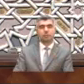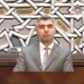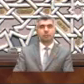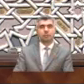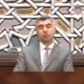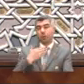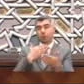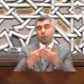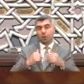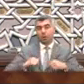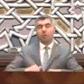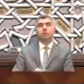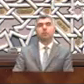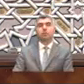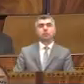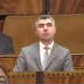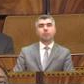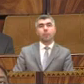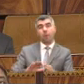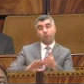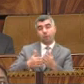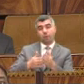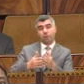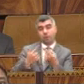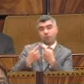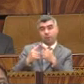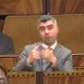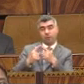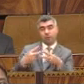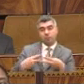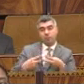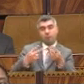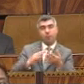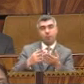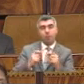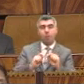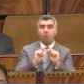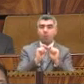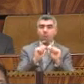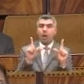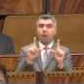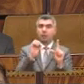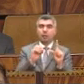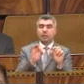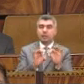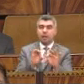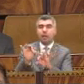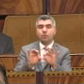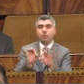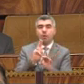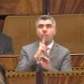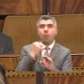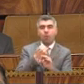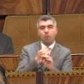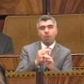شكرا سيد الوزير على هذه المعطيات التي تقدمتم بها والتي توضح استراتيجياتكم الحكومية